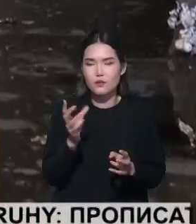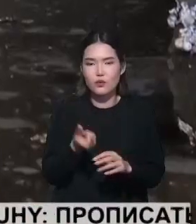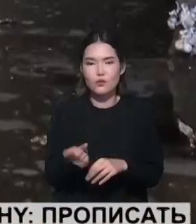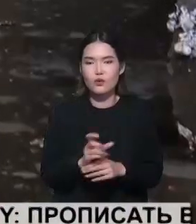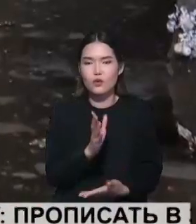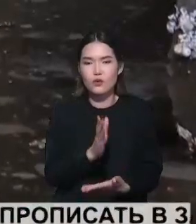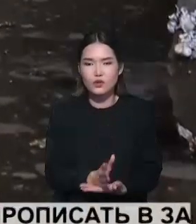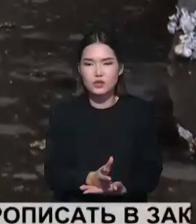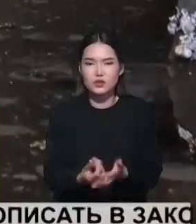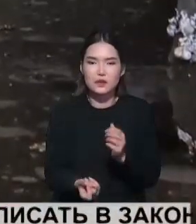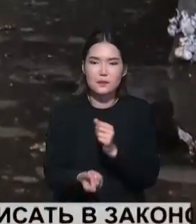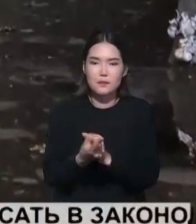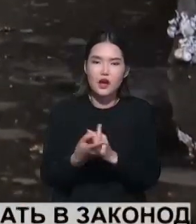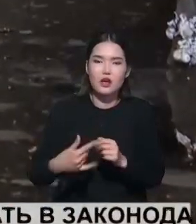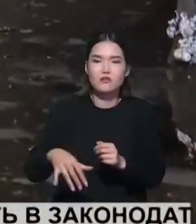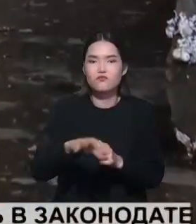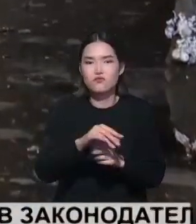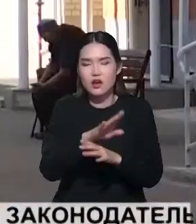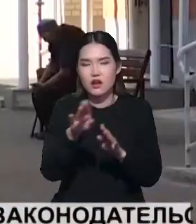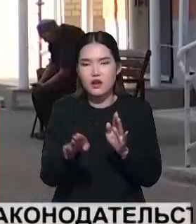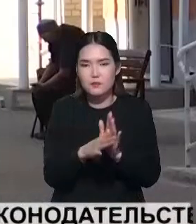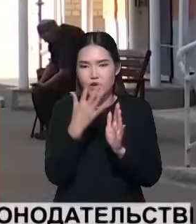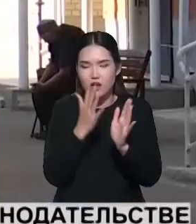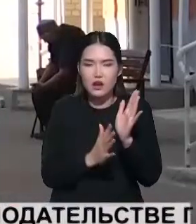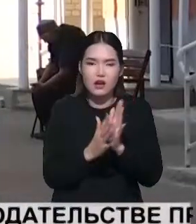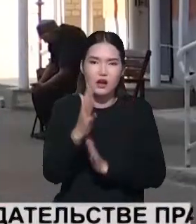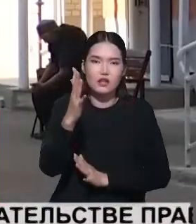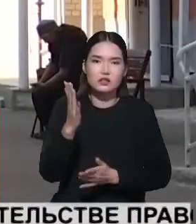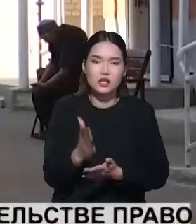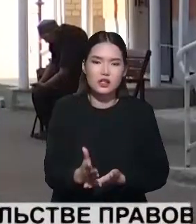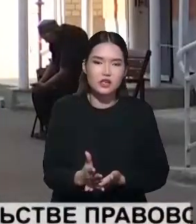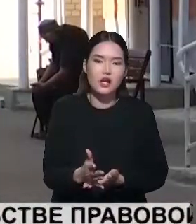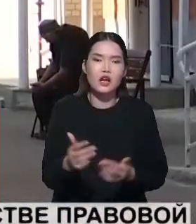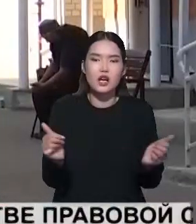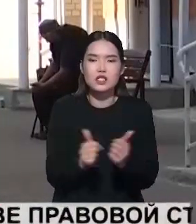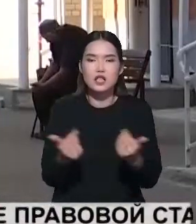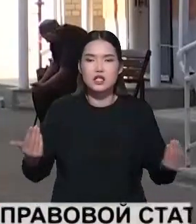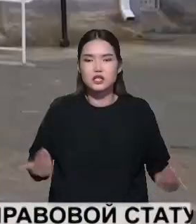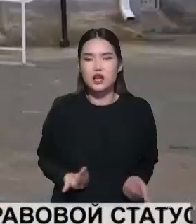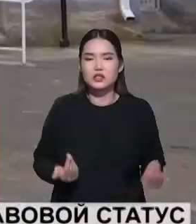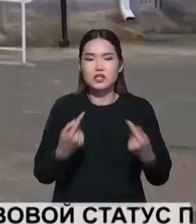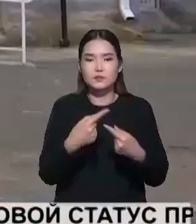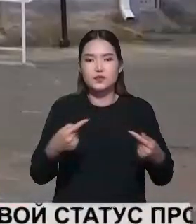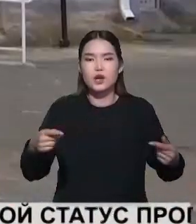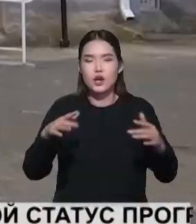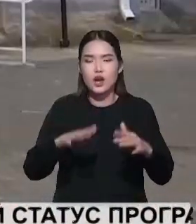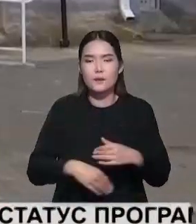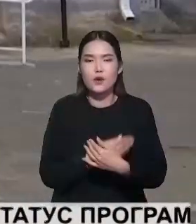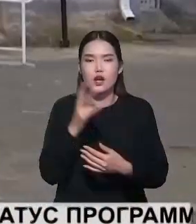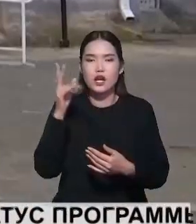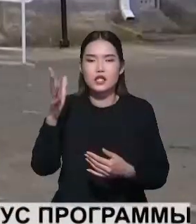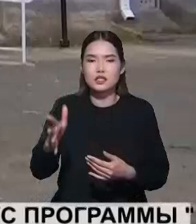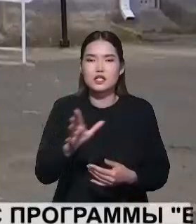уже. Появляются вот эти с подвалов двухвостки. В соседнем подъезде проживает и сирота Фарида Жусупова. Новоселье в пятиэтажке